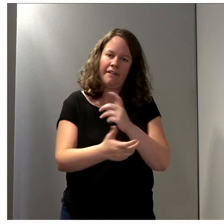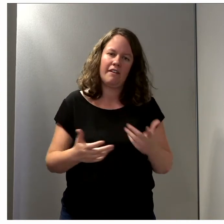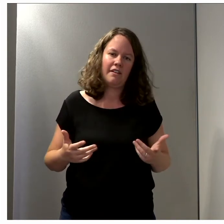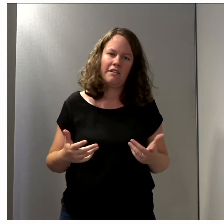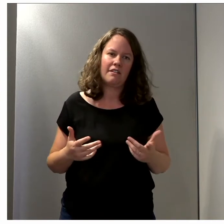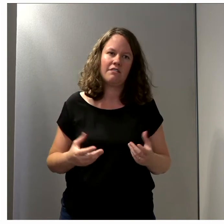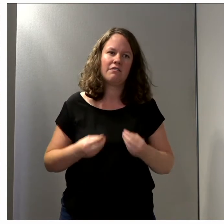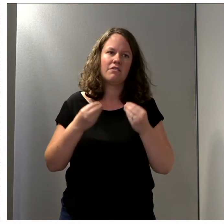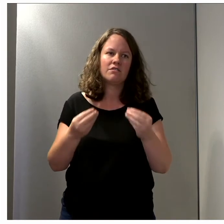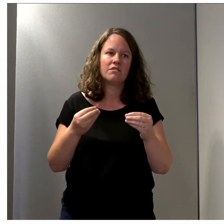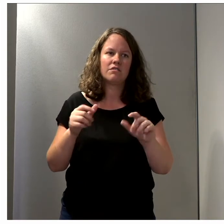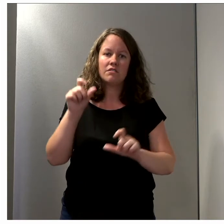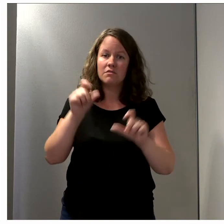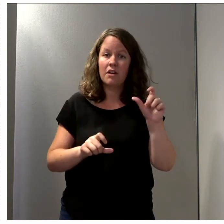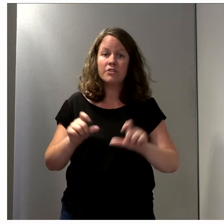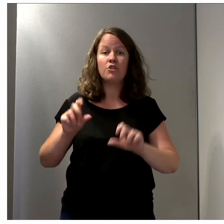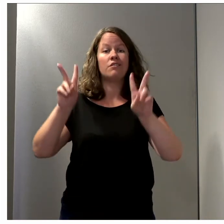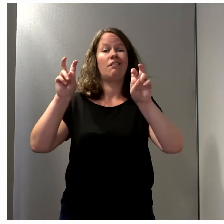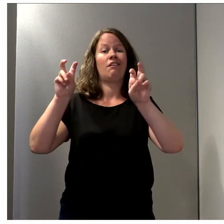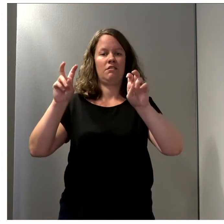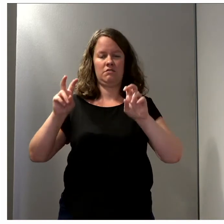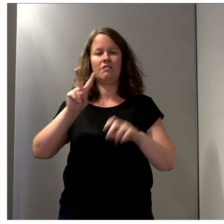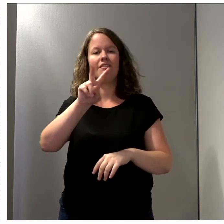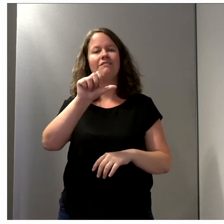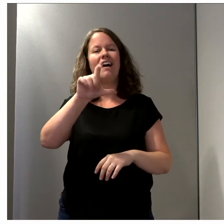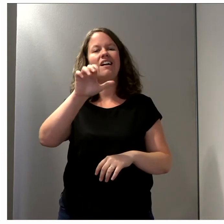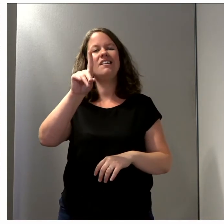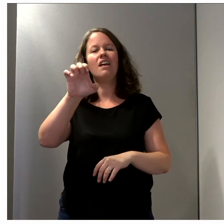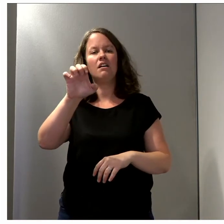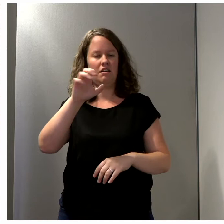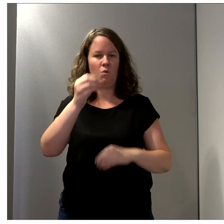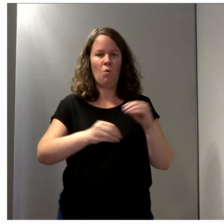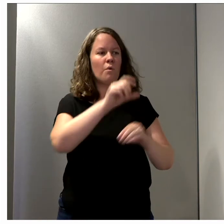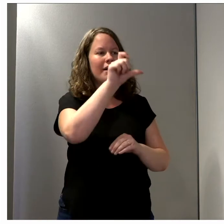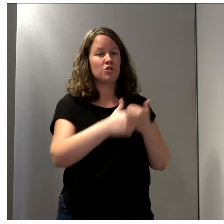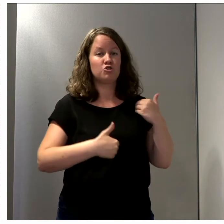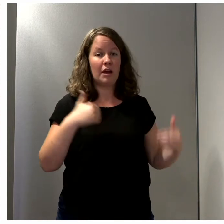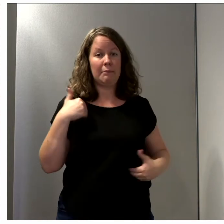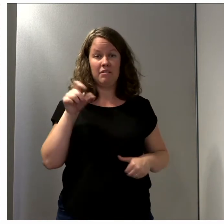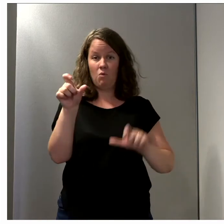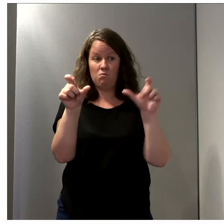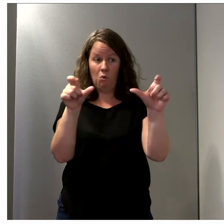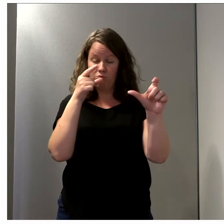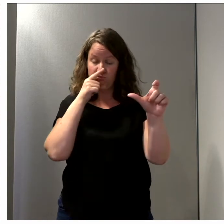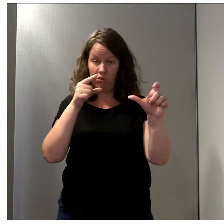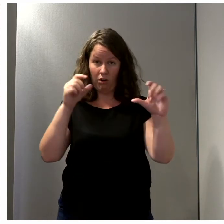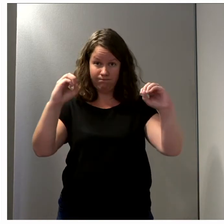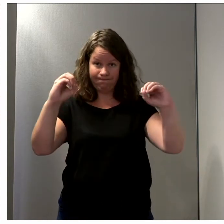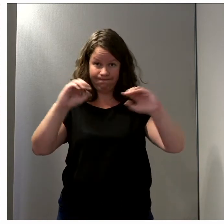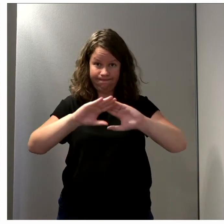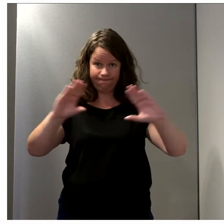comprendre que des personnes dites valides des personnes en situation de handicap pour moi c'est pas trop les termes à employer voilà